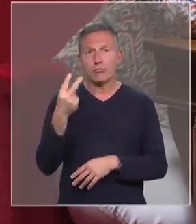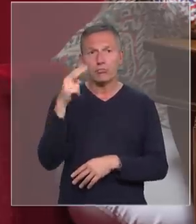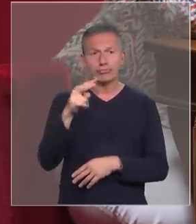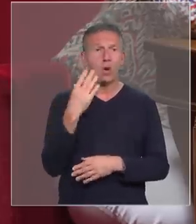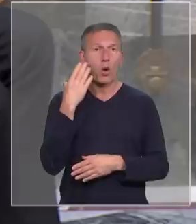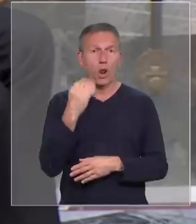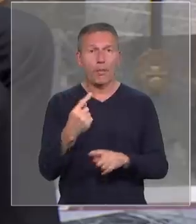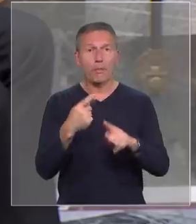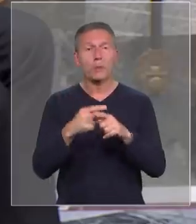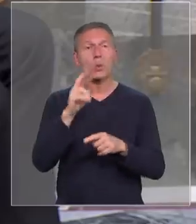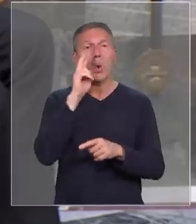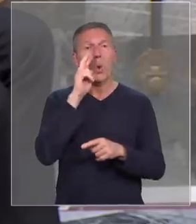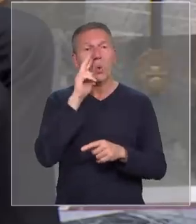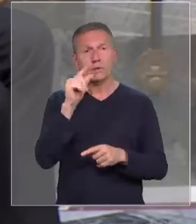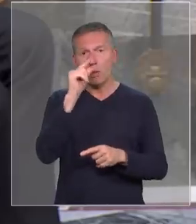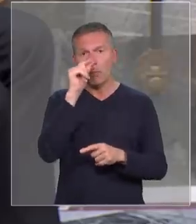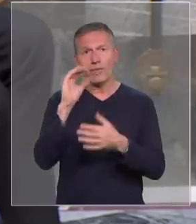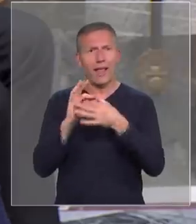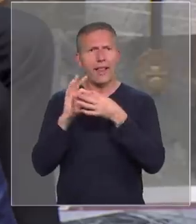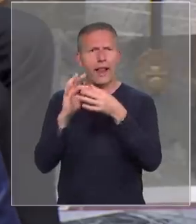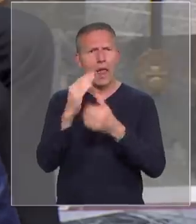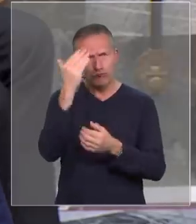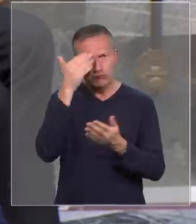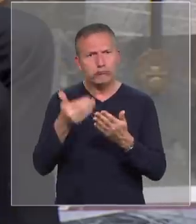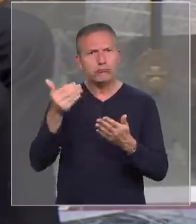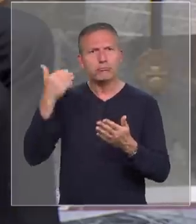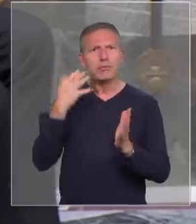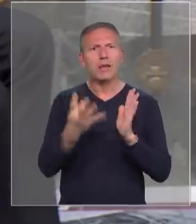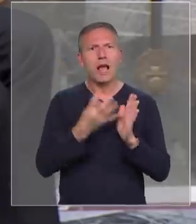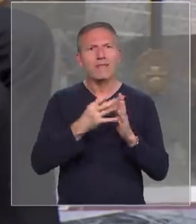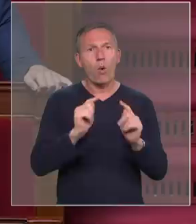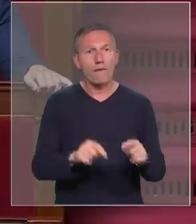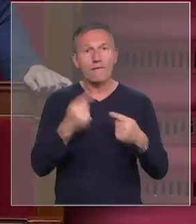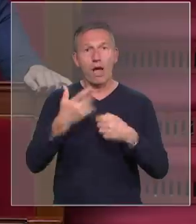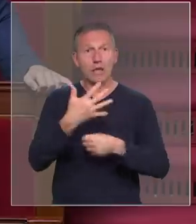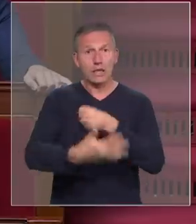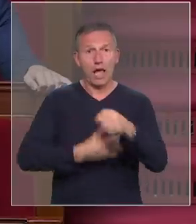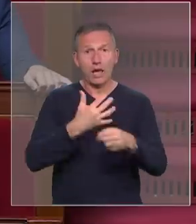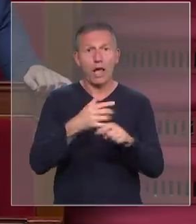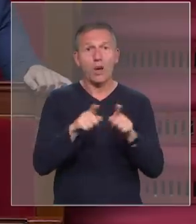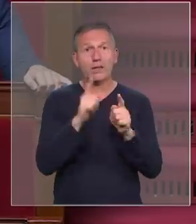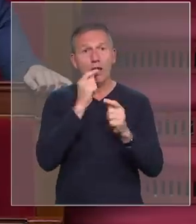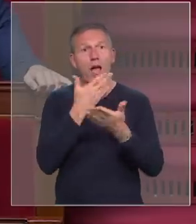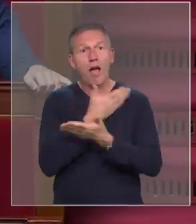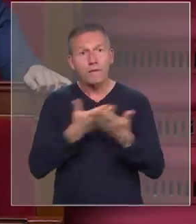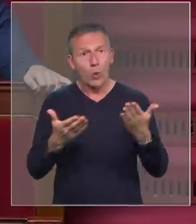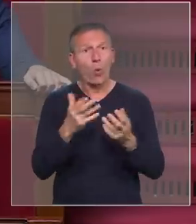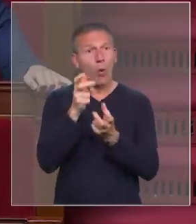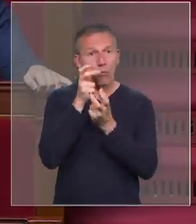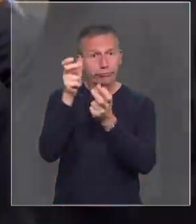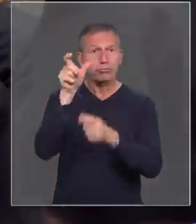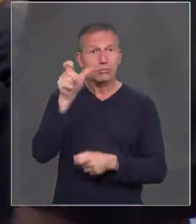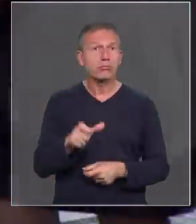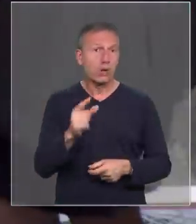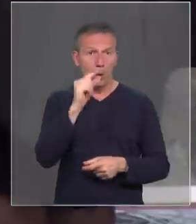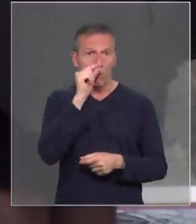Pen et la Russie de Vladimir Poutine sont connus. Elle y est allée 4 fois en 5 ans. Elle n'a jamais caché son admiration pour le dirigeant russe,